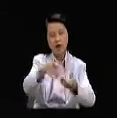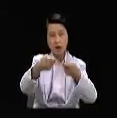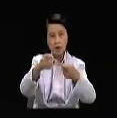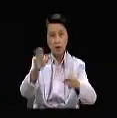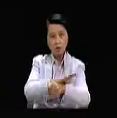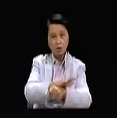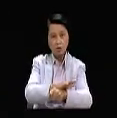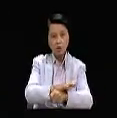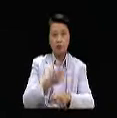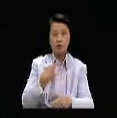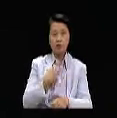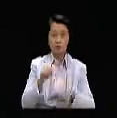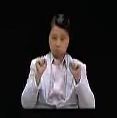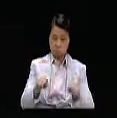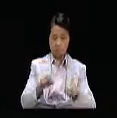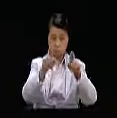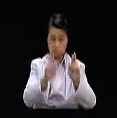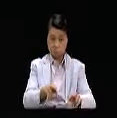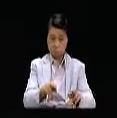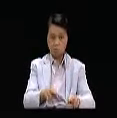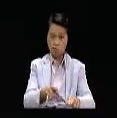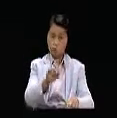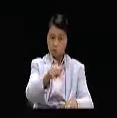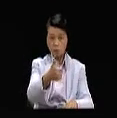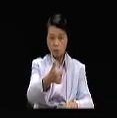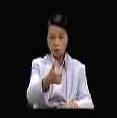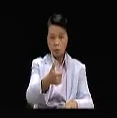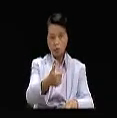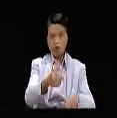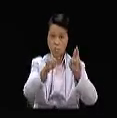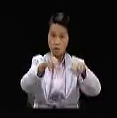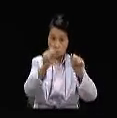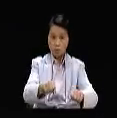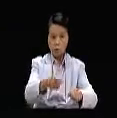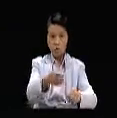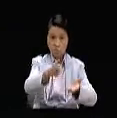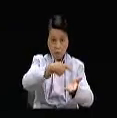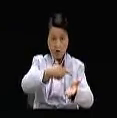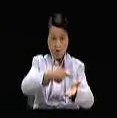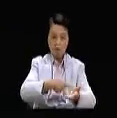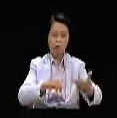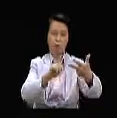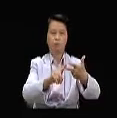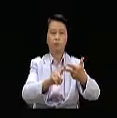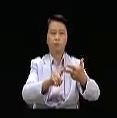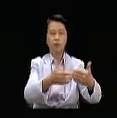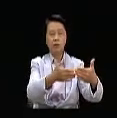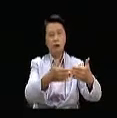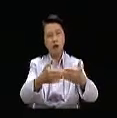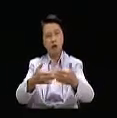berada di dan kemampuan rakyat nevodio politiknya evo.go.id yang ketiganya sustainability